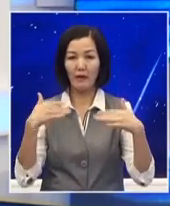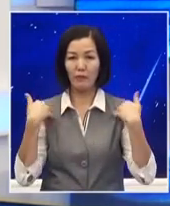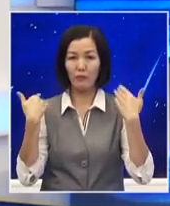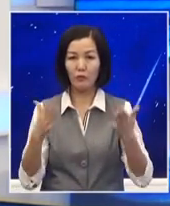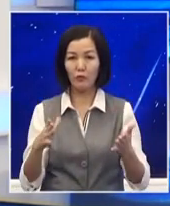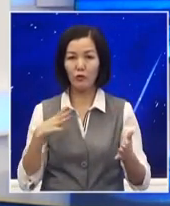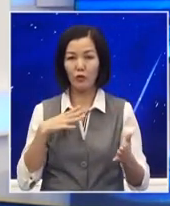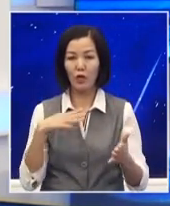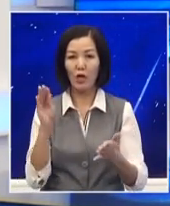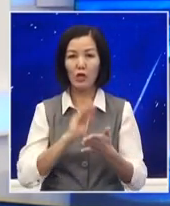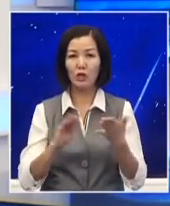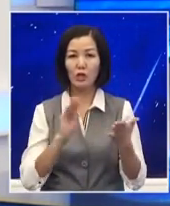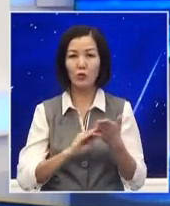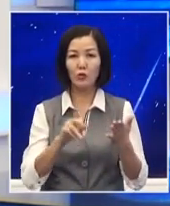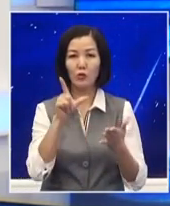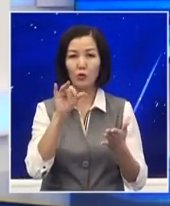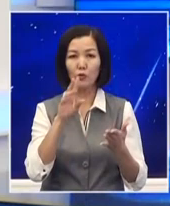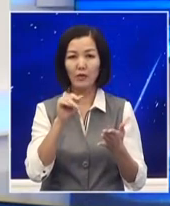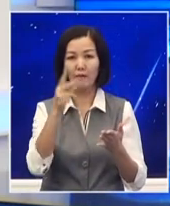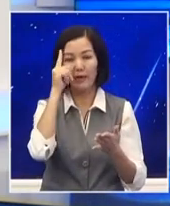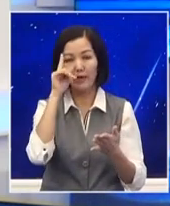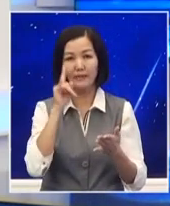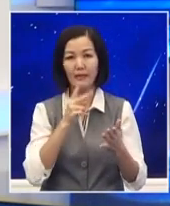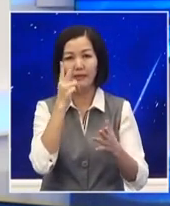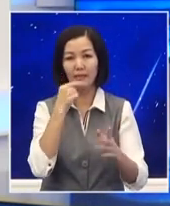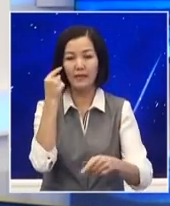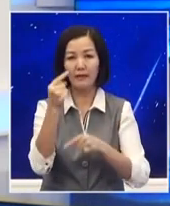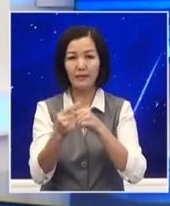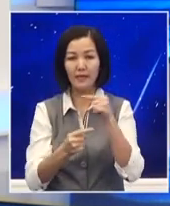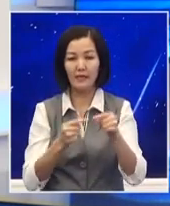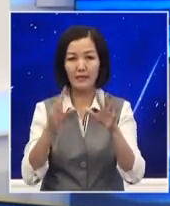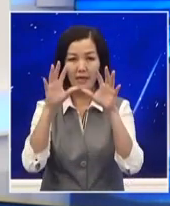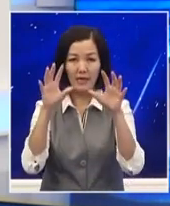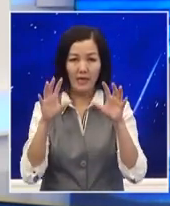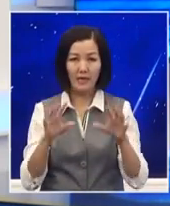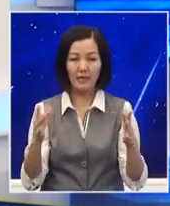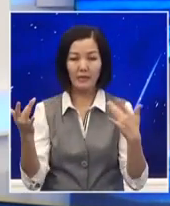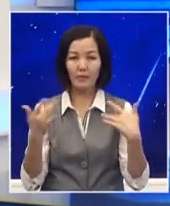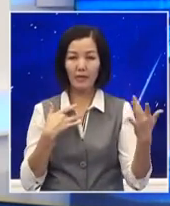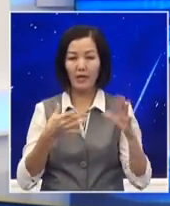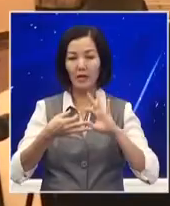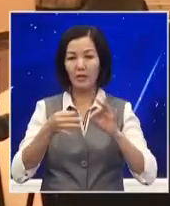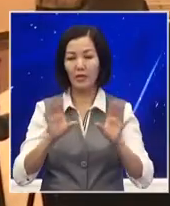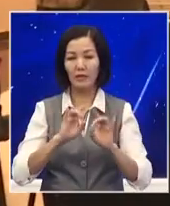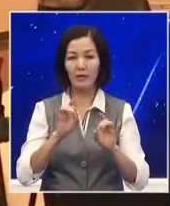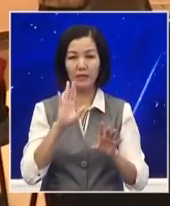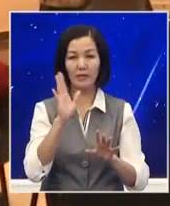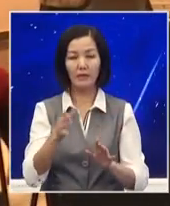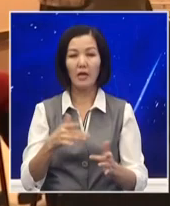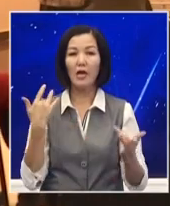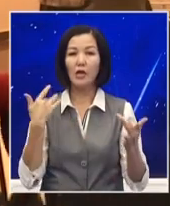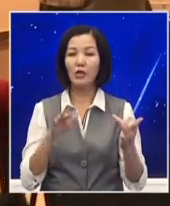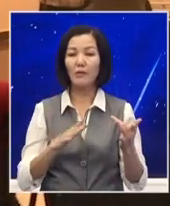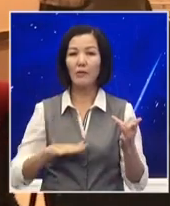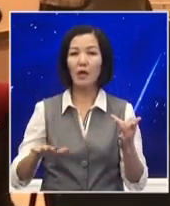жазушысы Шариф Хусаинов. Қазақтың салт-санасына бейімделіп жасалған спектакль жөнінде тілші тарқатады. Жамбыл